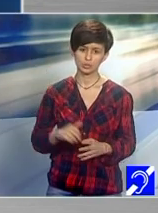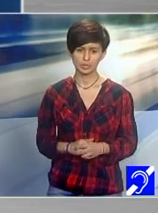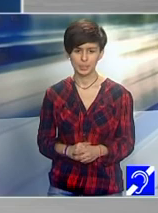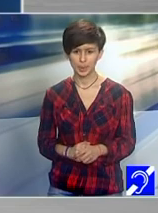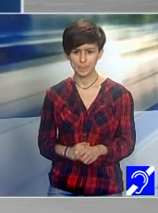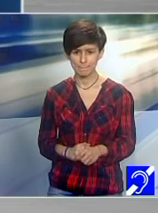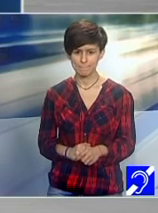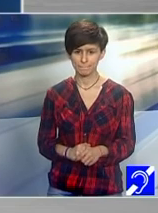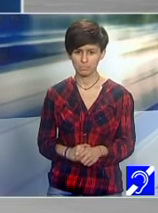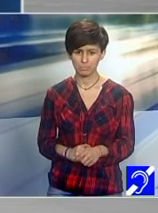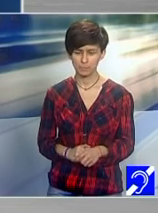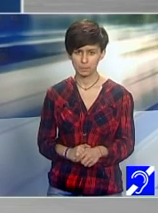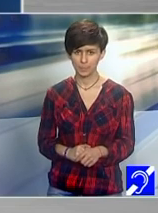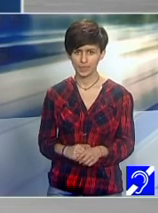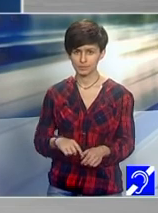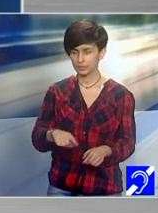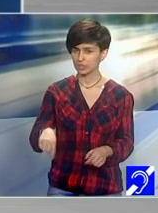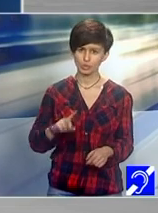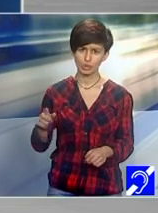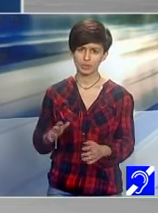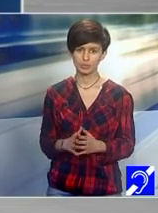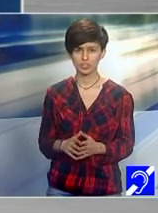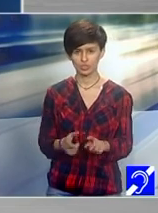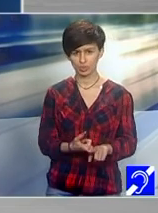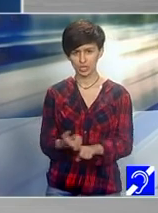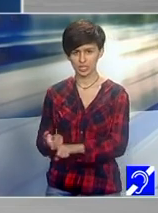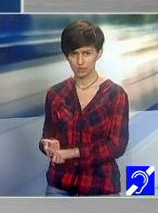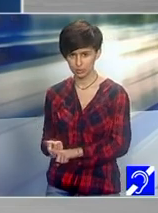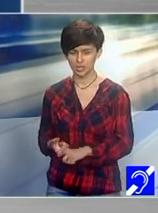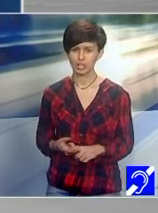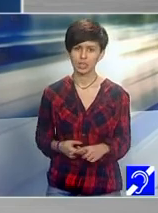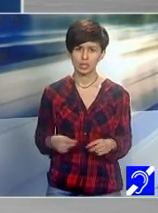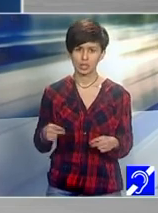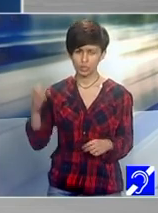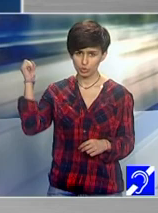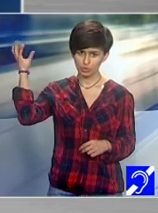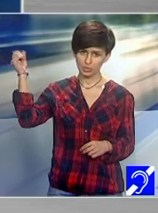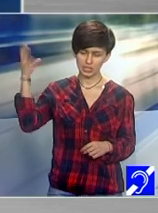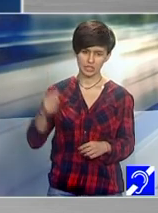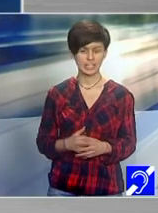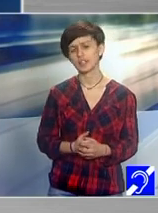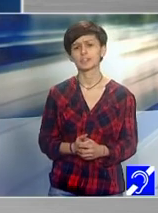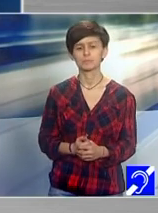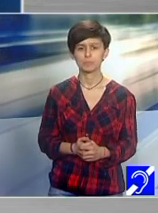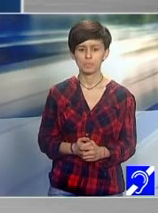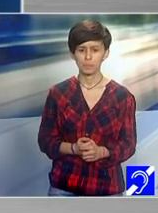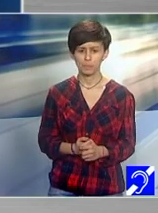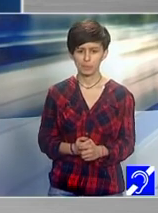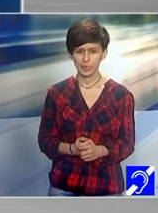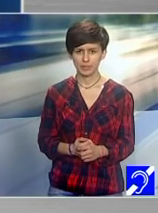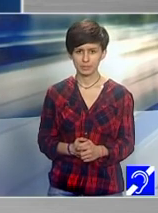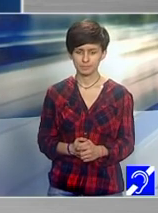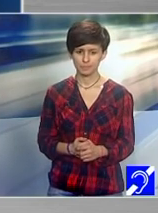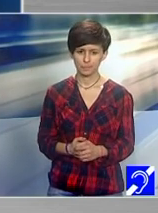partid politic, deci nu avem nicio treabă cu partidele politice, dar era o perspectivă de creștere și asta însemna că cetățeanul venea cu mai puțin bani la